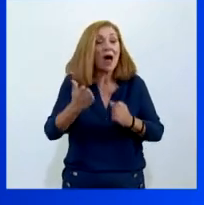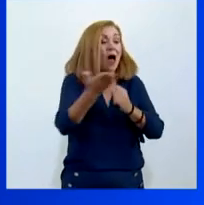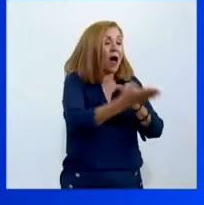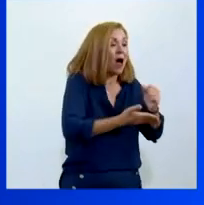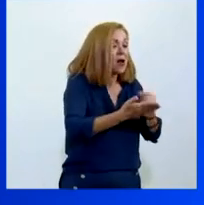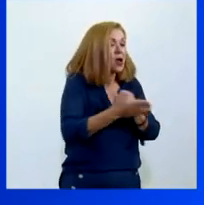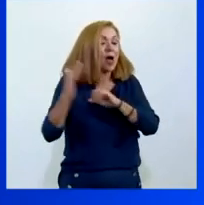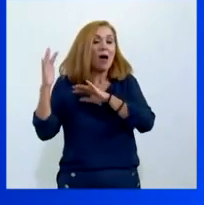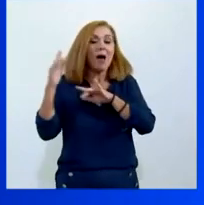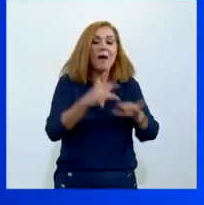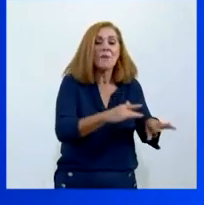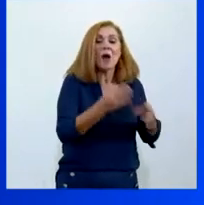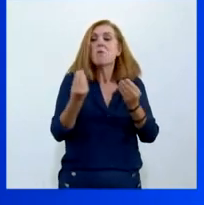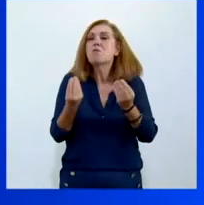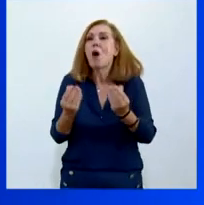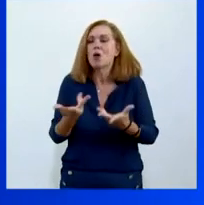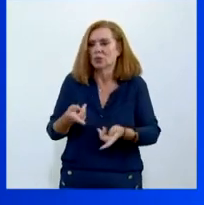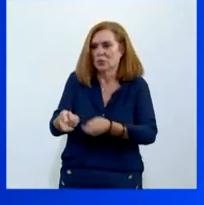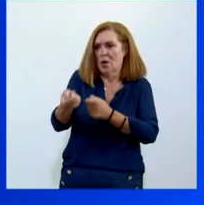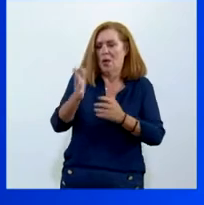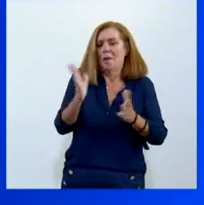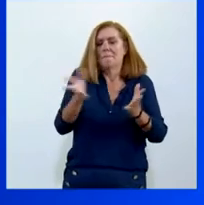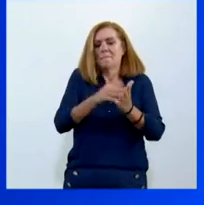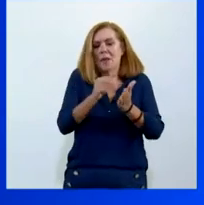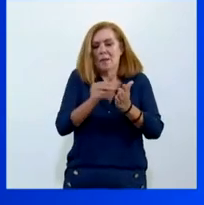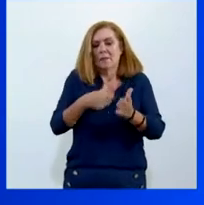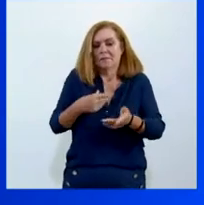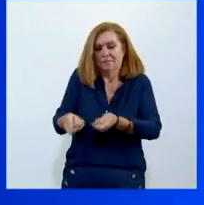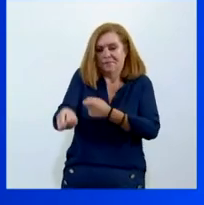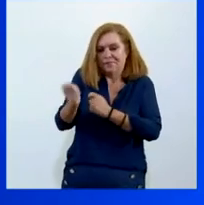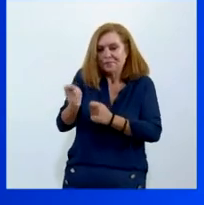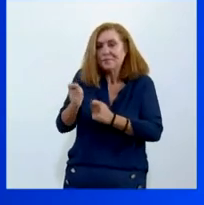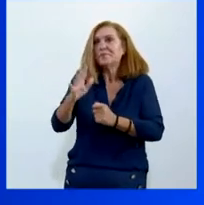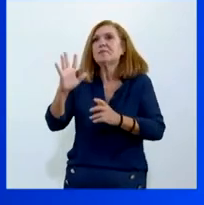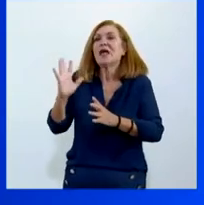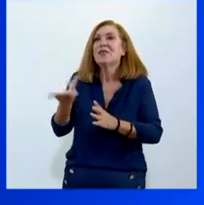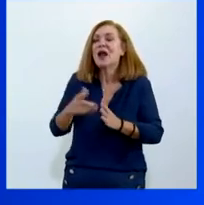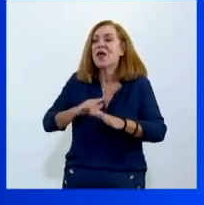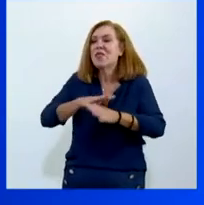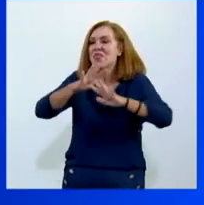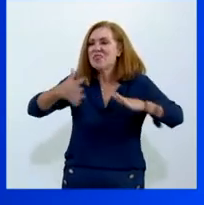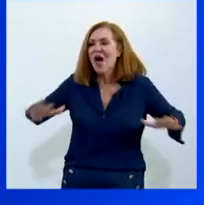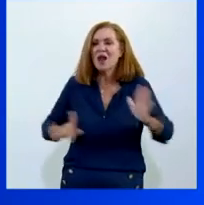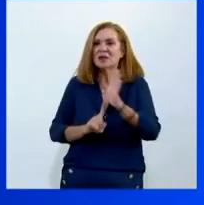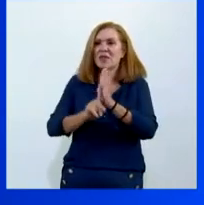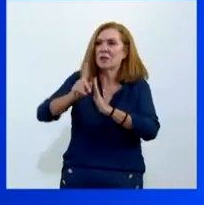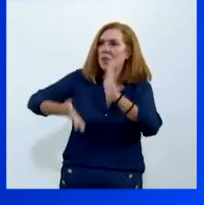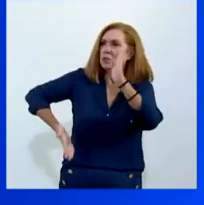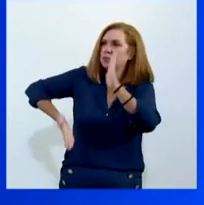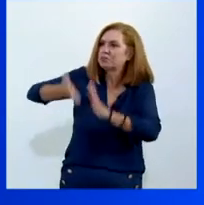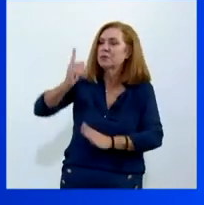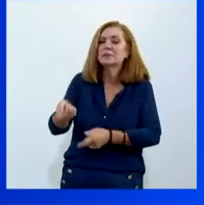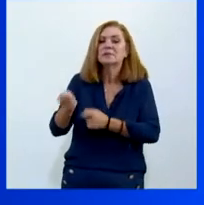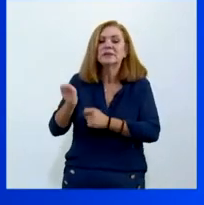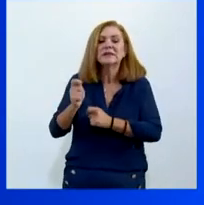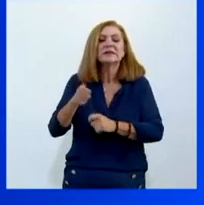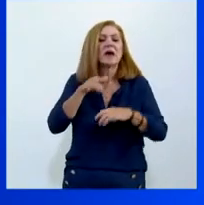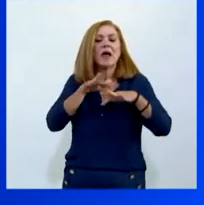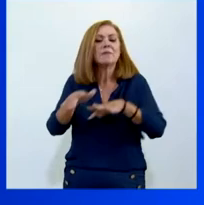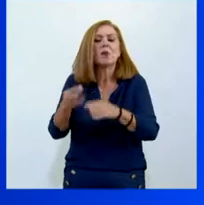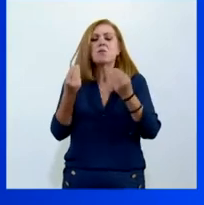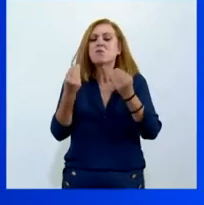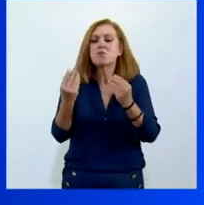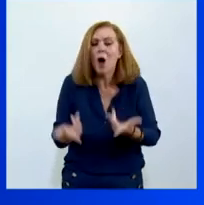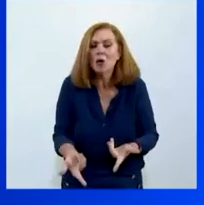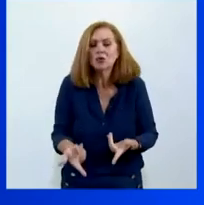τα επίπεδα. Από την αλία μας, τι σημαίνει, ας πούμε, η αύξηση της θερμοκρασίας των θαλασσών για την αλία μας, ποιες είναι οι